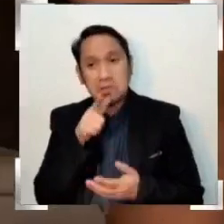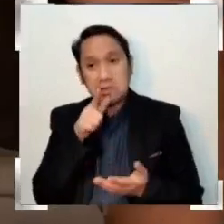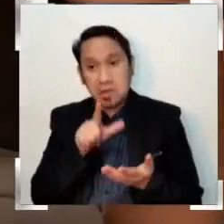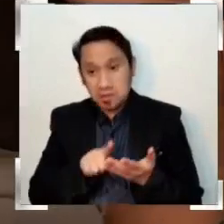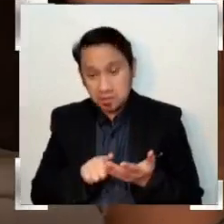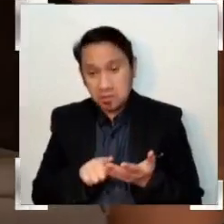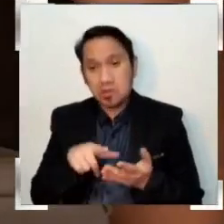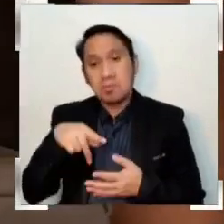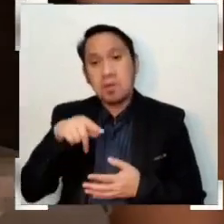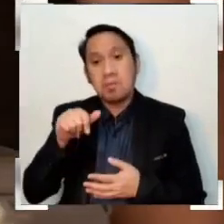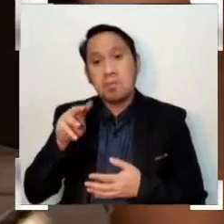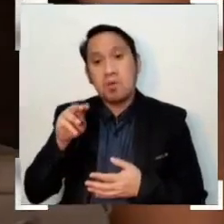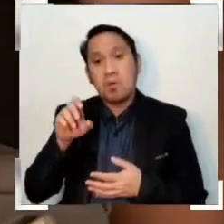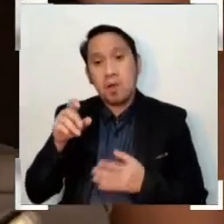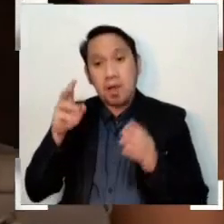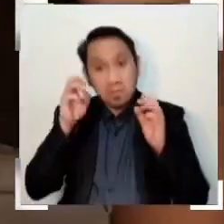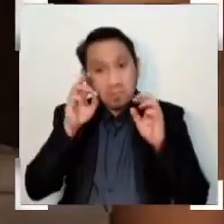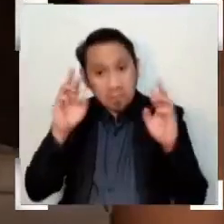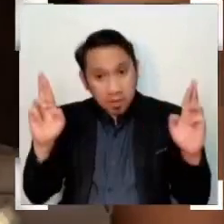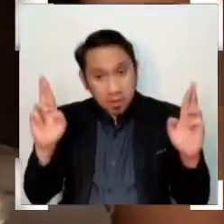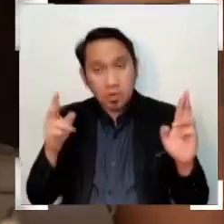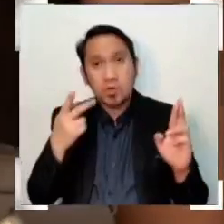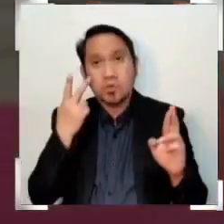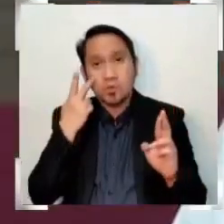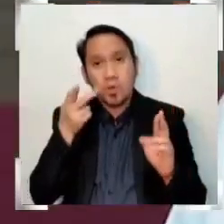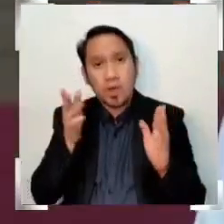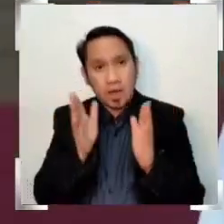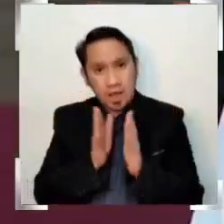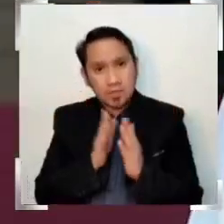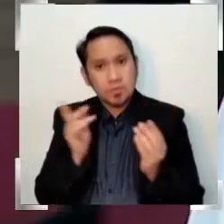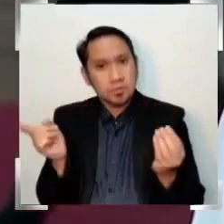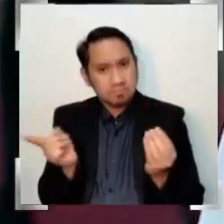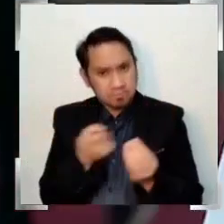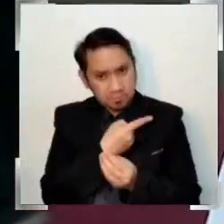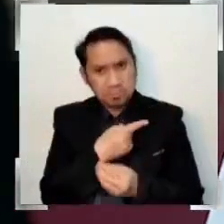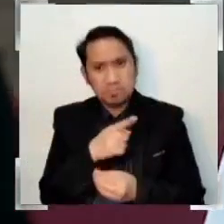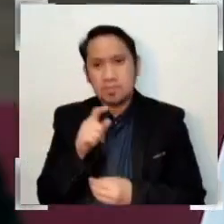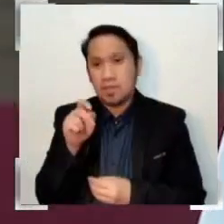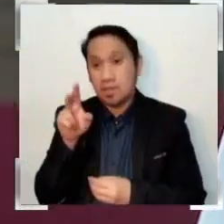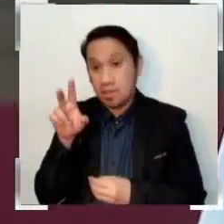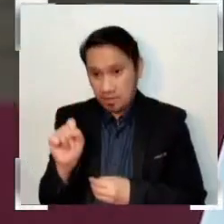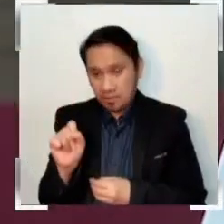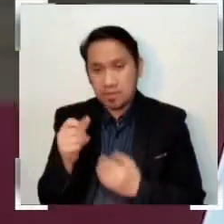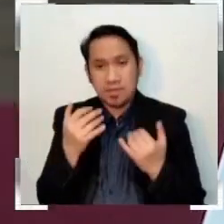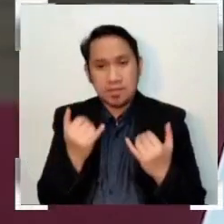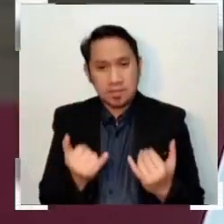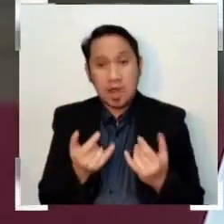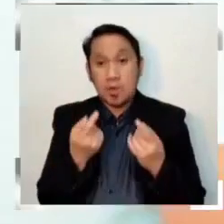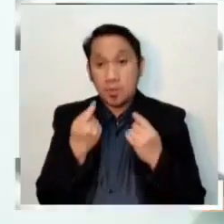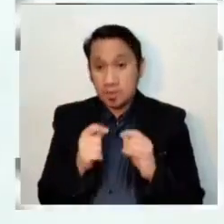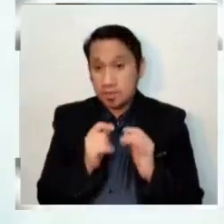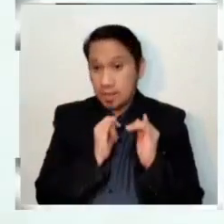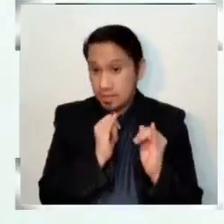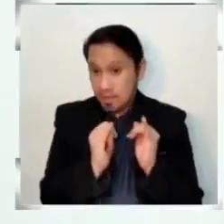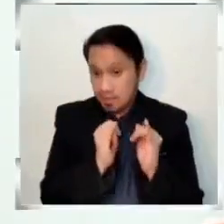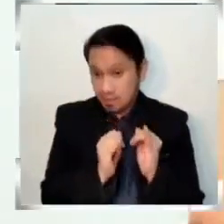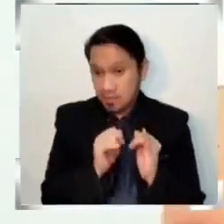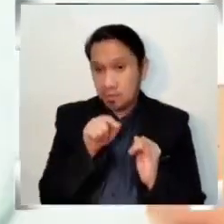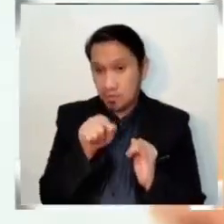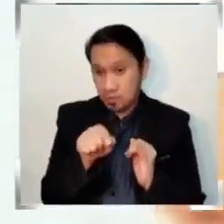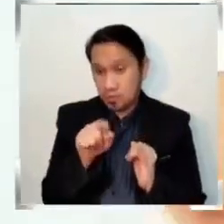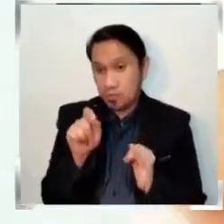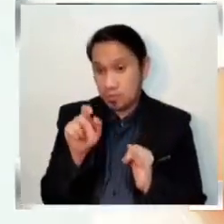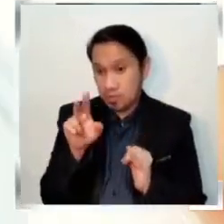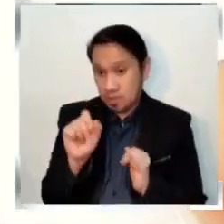Degamo para hilingin sibakin si Teves. Hinihingan pa ng pahayag tungkol dito ang kongresista. Nagpunta si